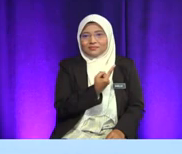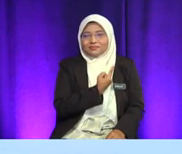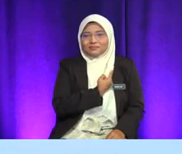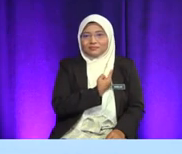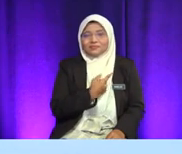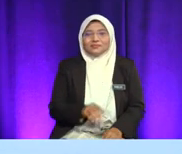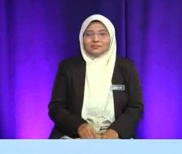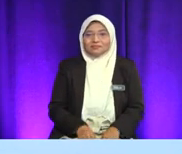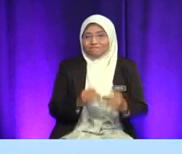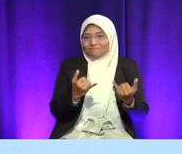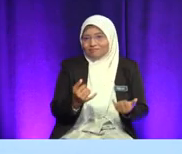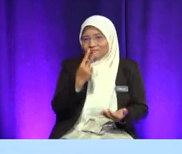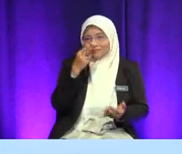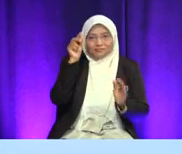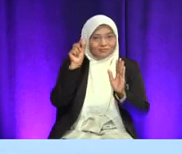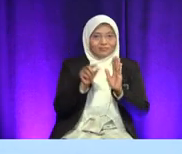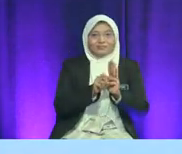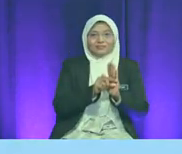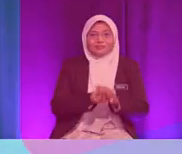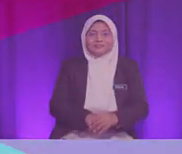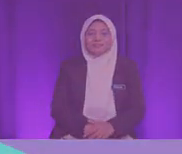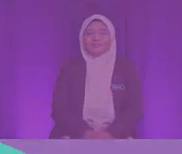saksikan profil ini